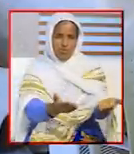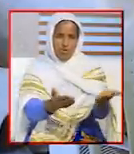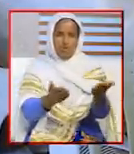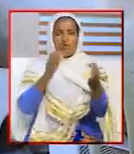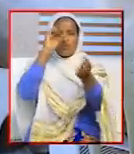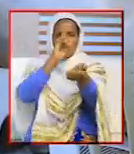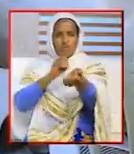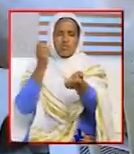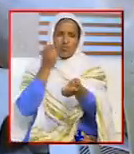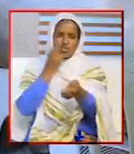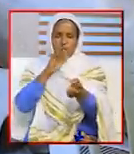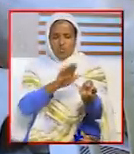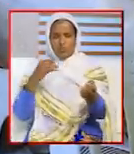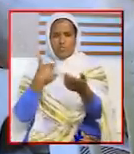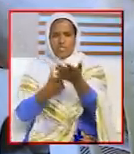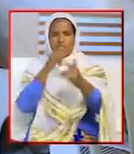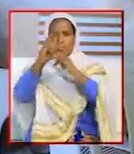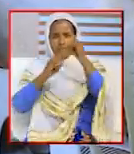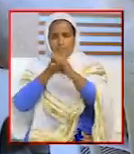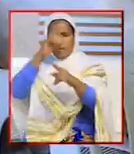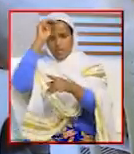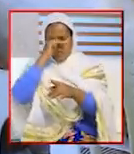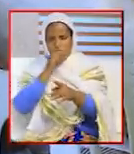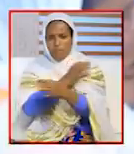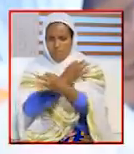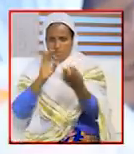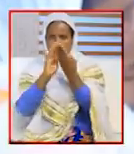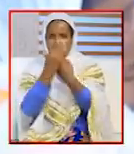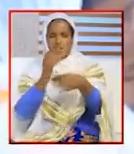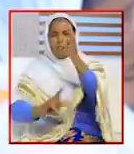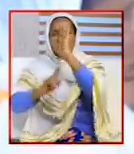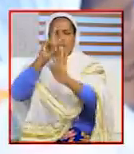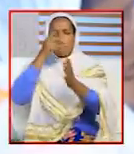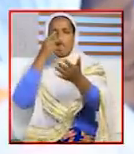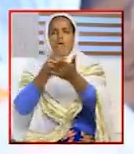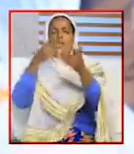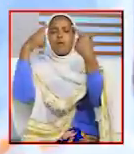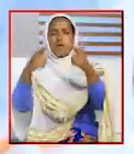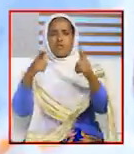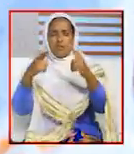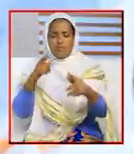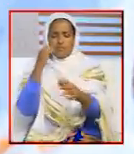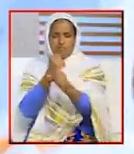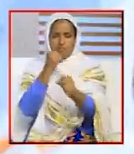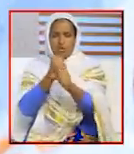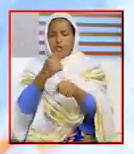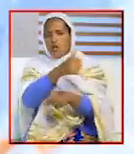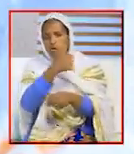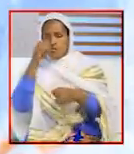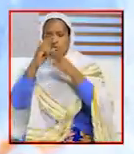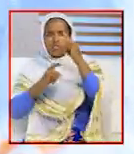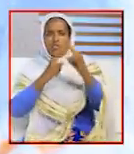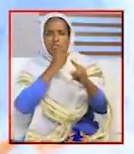አቅርበዋል። ዶክተር ወሰን ልጆችን በዚህ ዘመን በጥበብና በመወገስ ለማሳደግ መልካም አጋጣሚዎችና ተግዳሮቶች